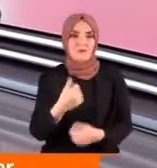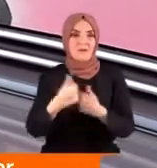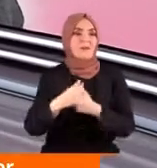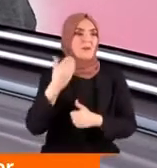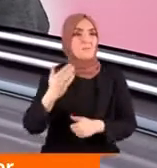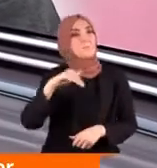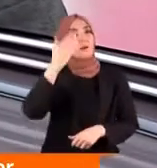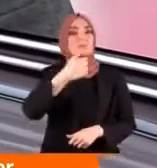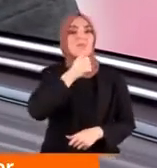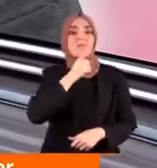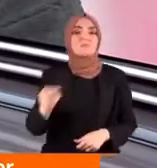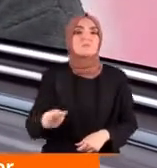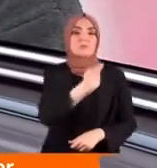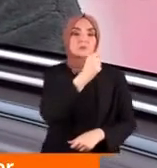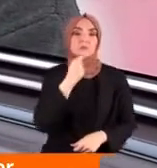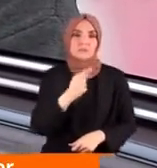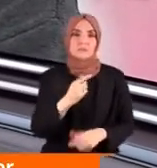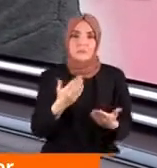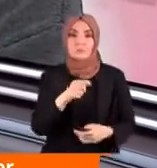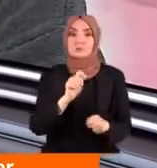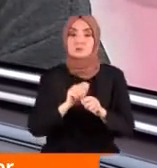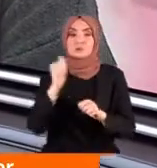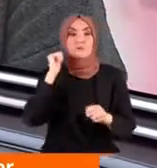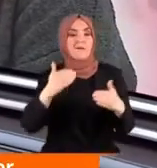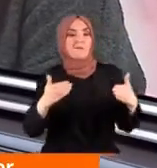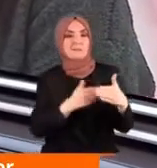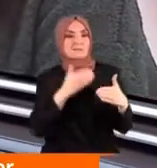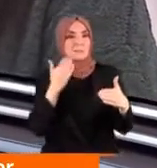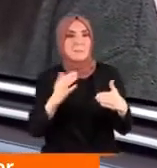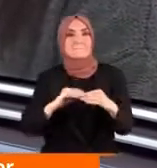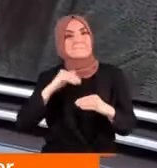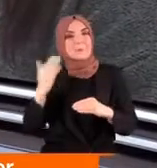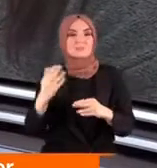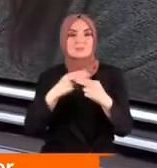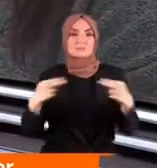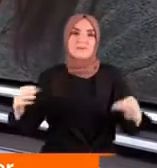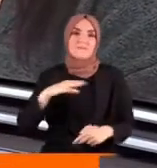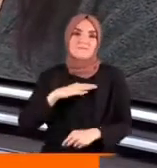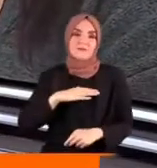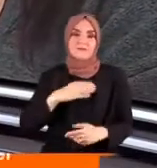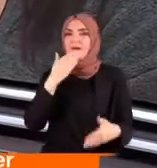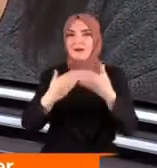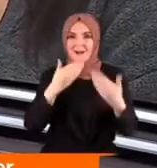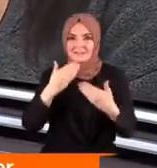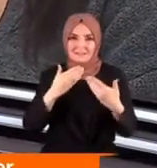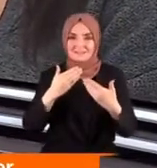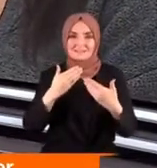arkasında bambaşka bir hikaye de vardı. Çiftin stüdyoda yüzleşirken anlattıkları herkesi şaşkına çevirdi.